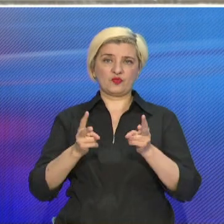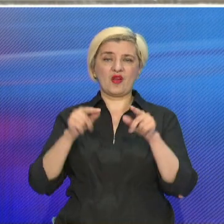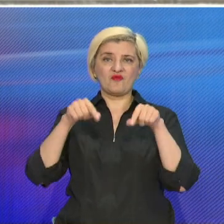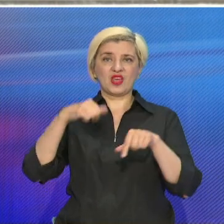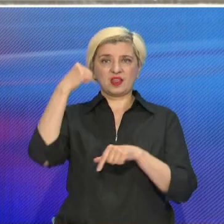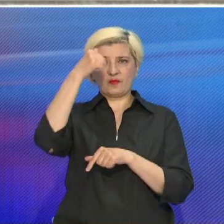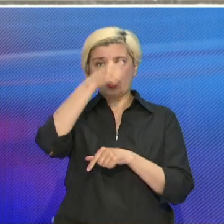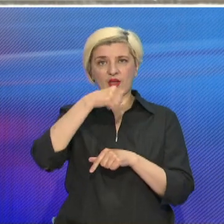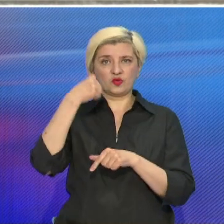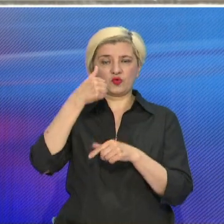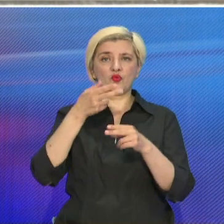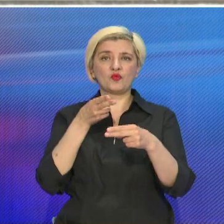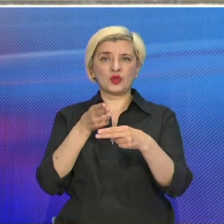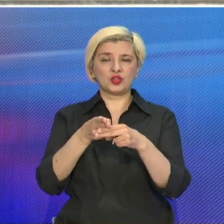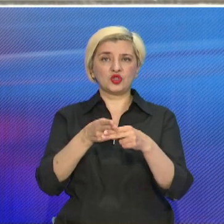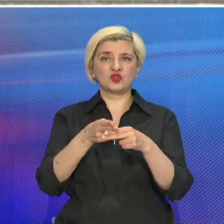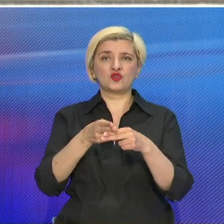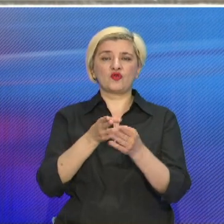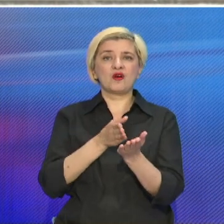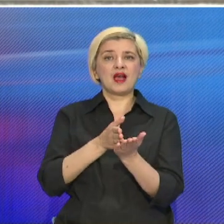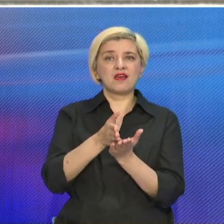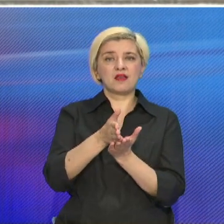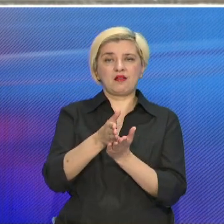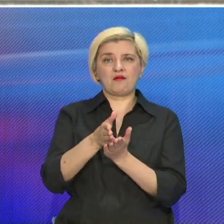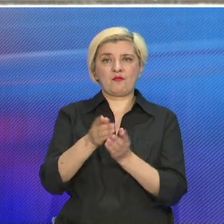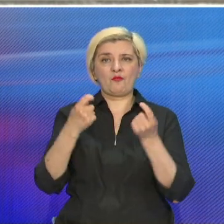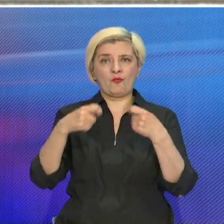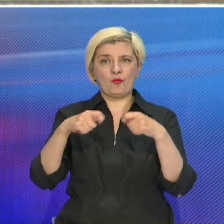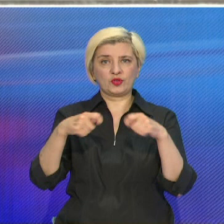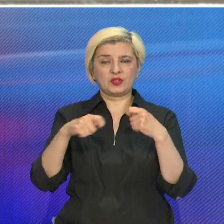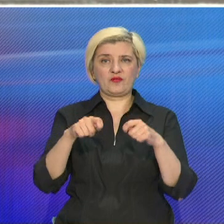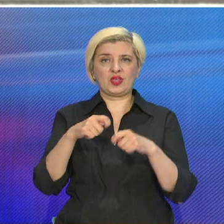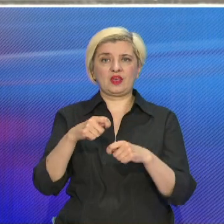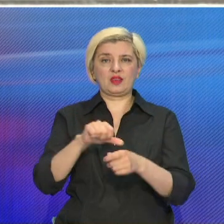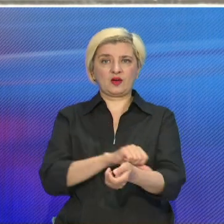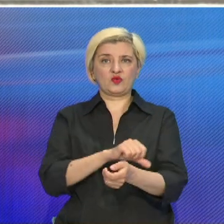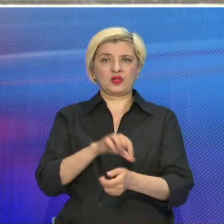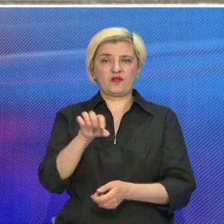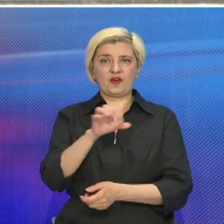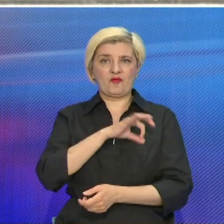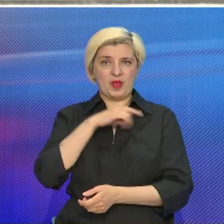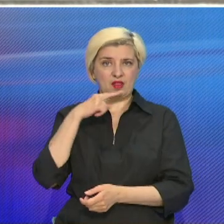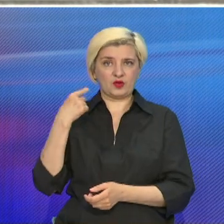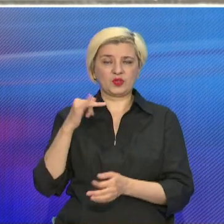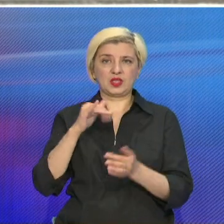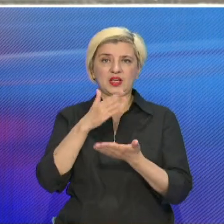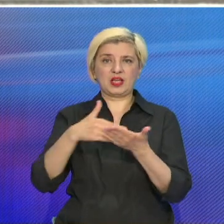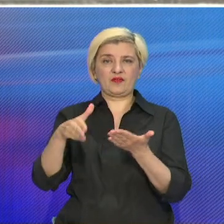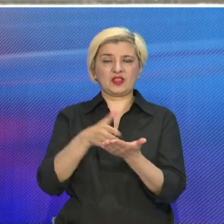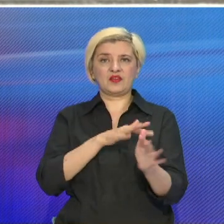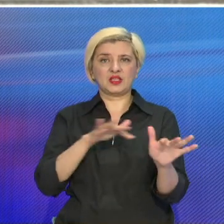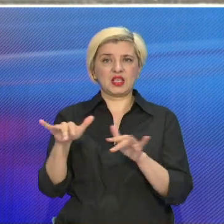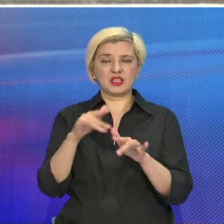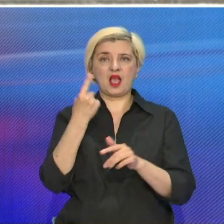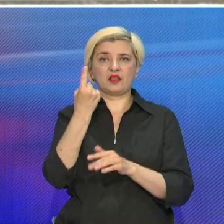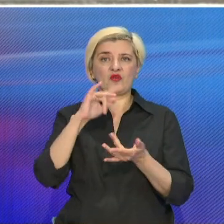канал поставки наркотиков именно в Республику Беларусь, а также ликвидирована деятельность одного интернет-магазина. Но это,